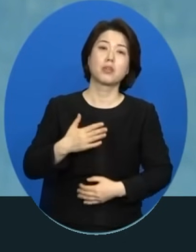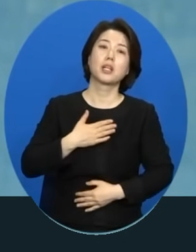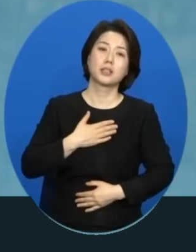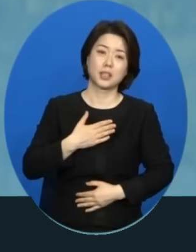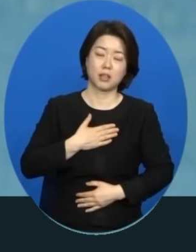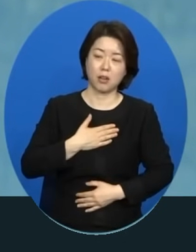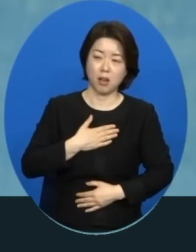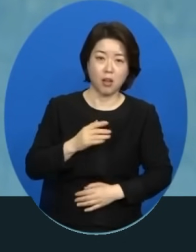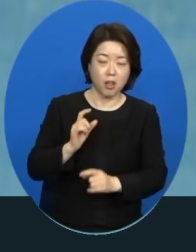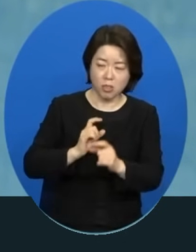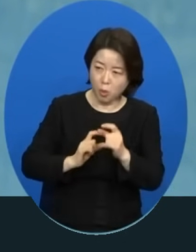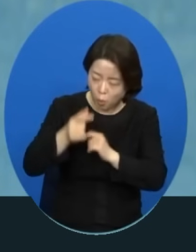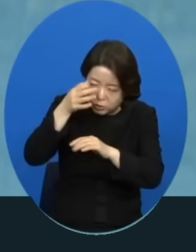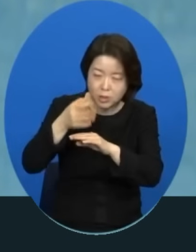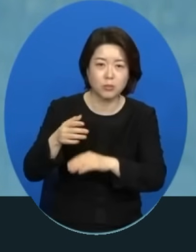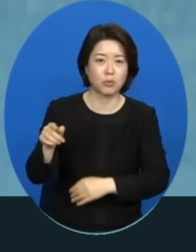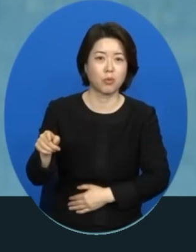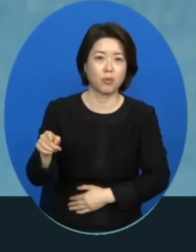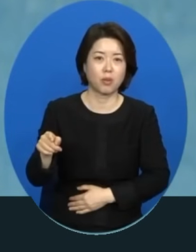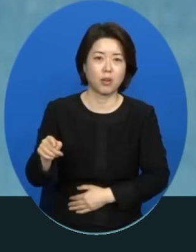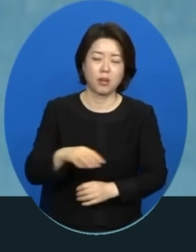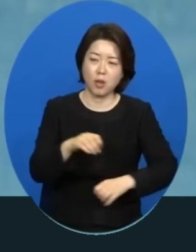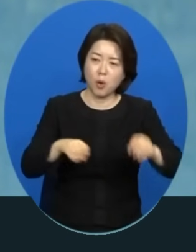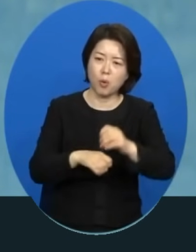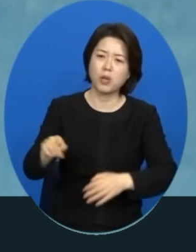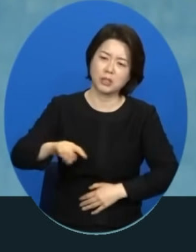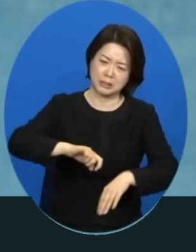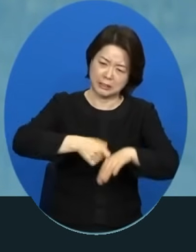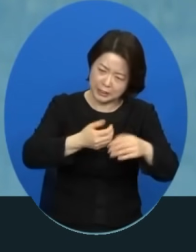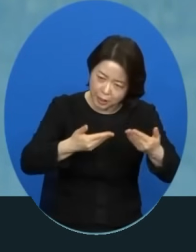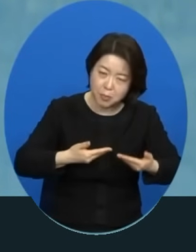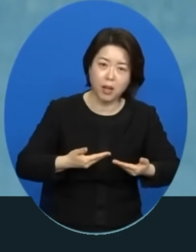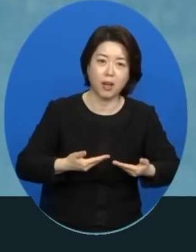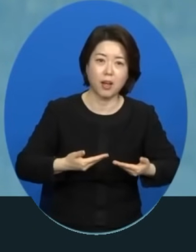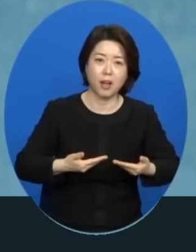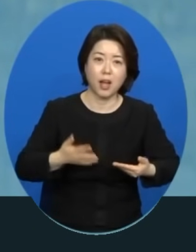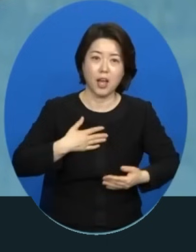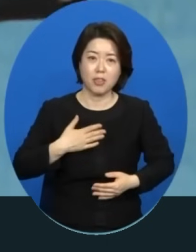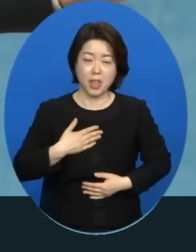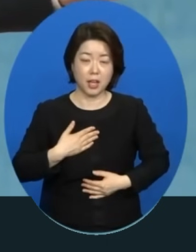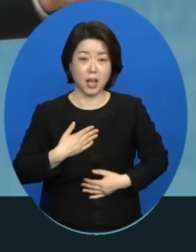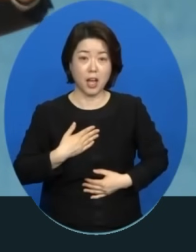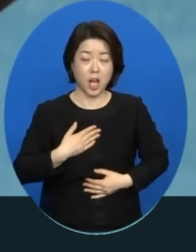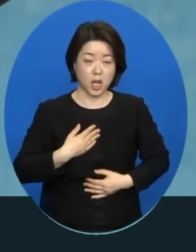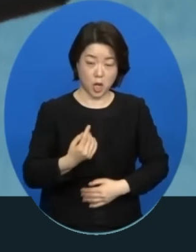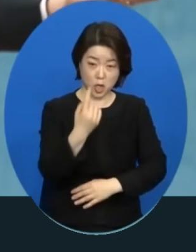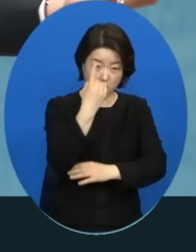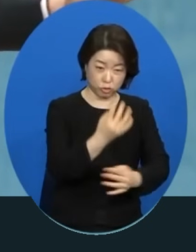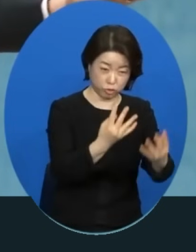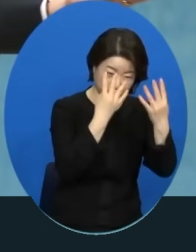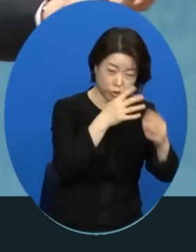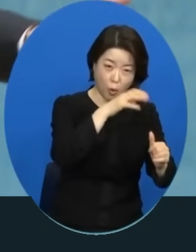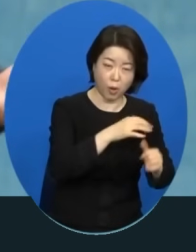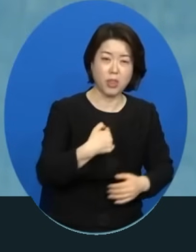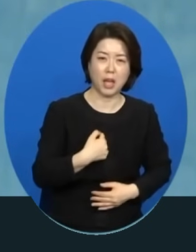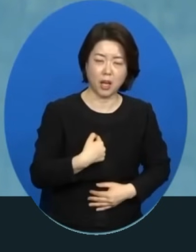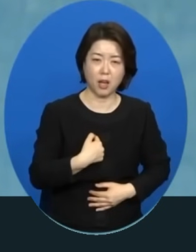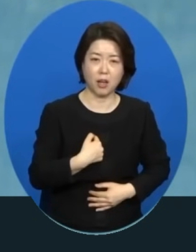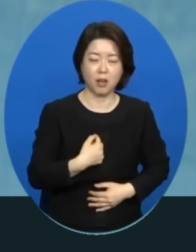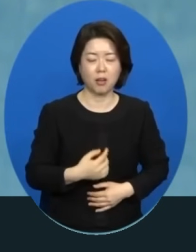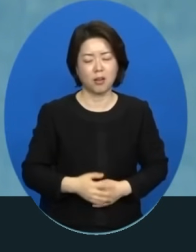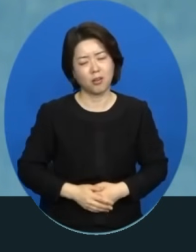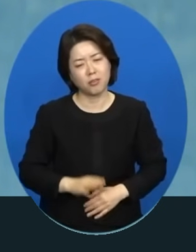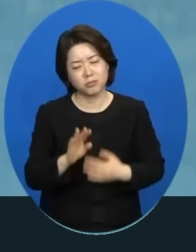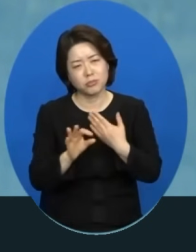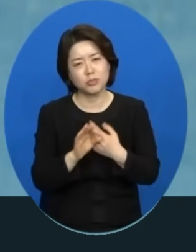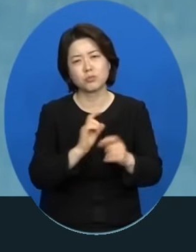더 죄송한 거예요. 아, 차라리 제가 그 징계를 받든지 아니면 제가 헌병대 아예 그냥 들어가든지 아니 그랬으면